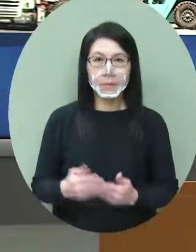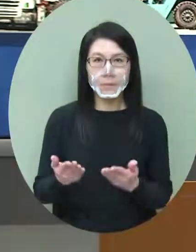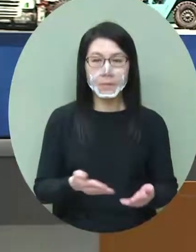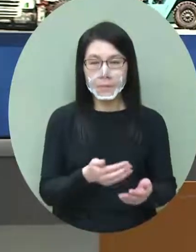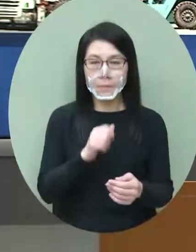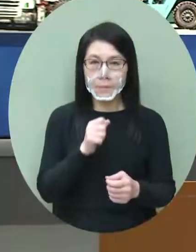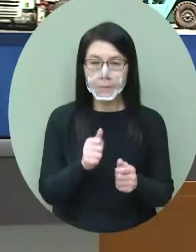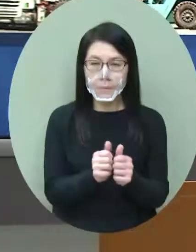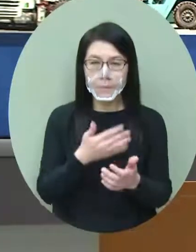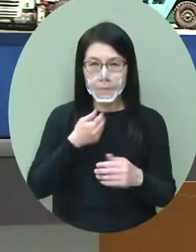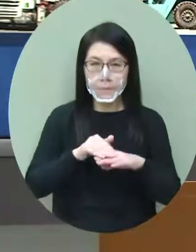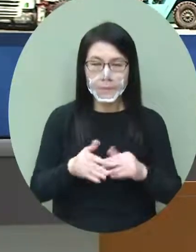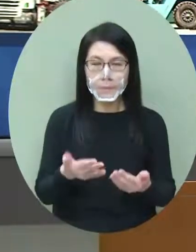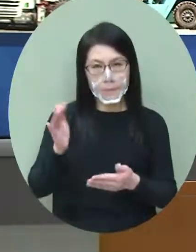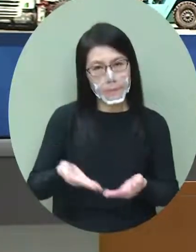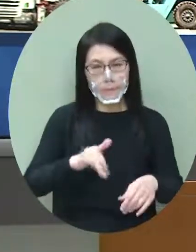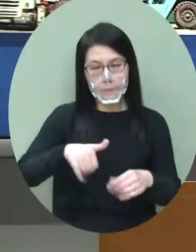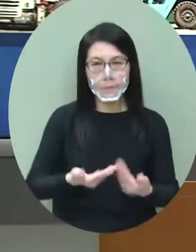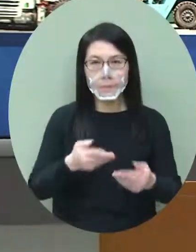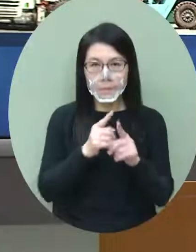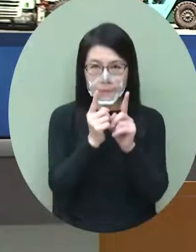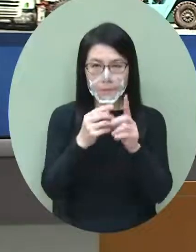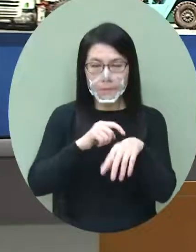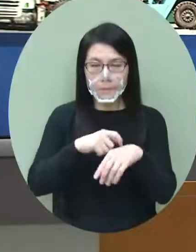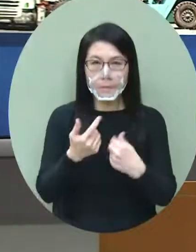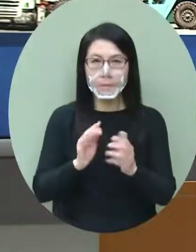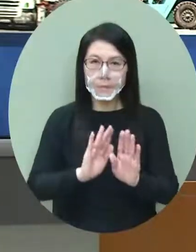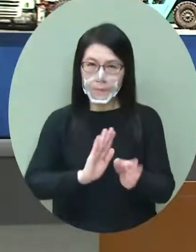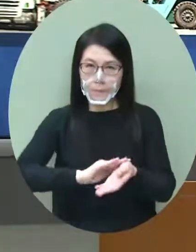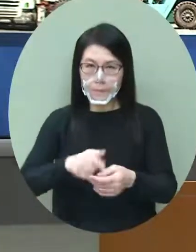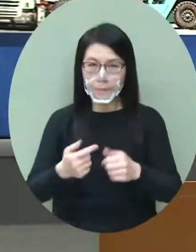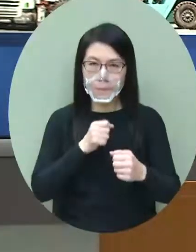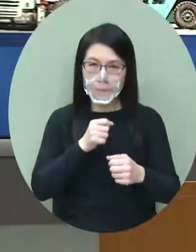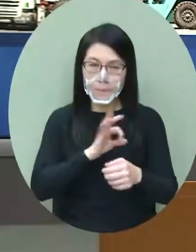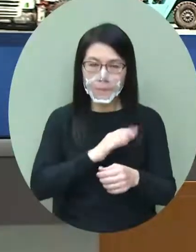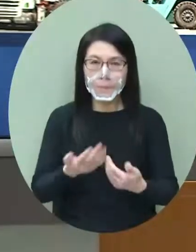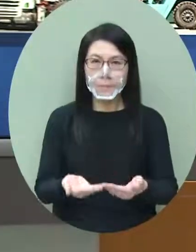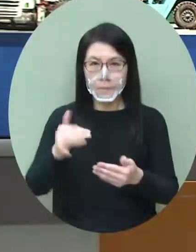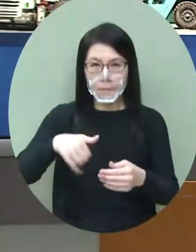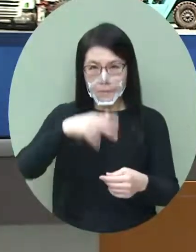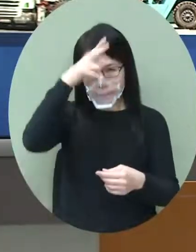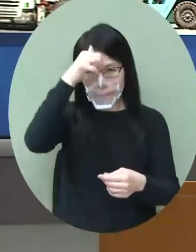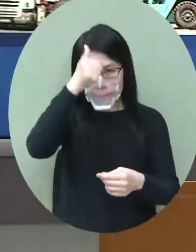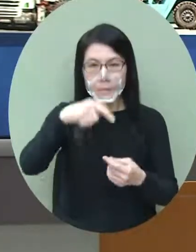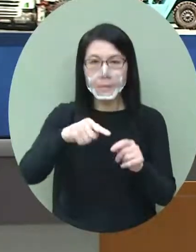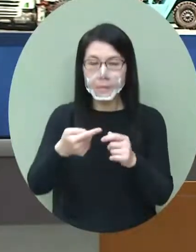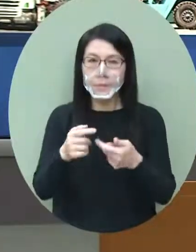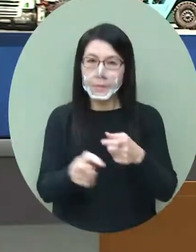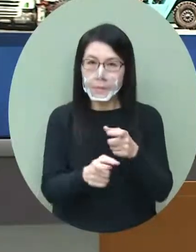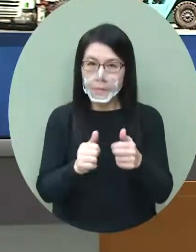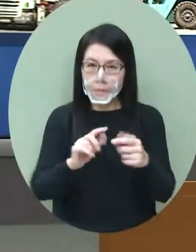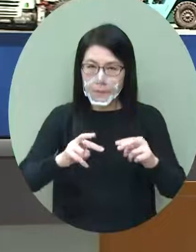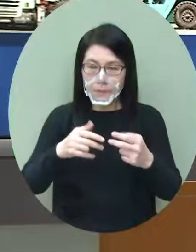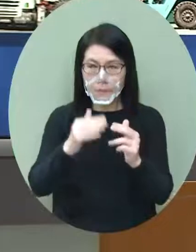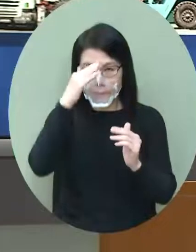各位市民朋友， 各位媒体朋友，早上好，欢迎大家出席今天11点的抗疫记者会。今天出席的除